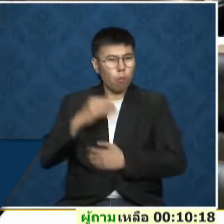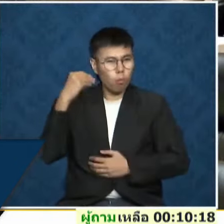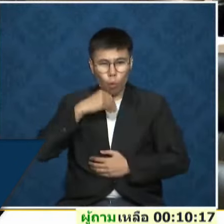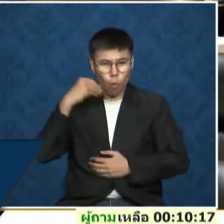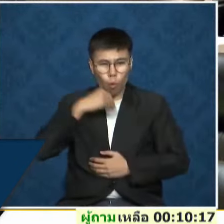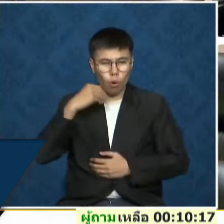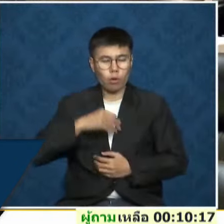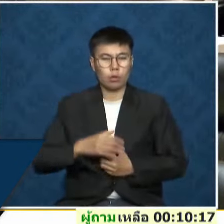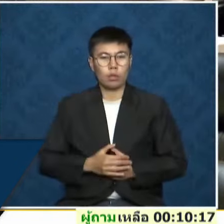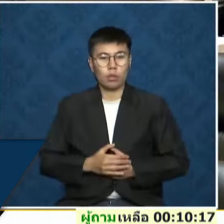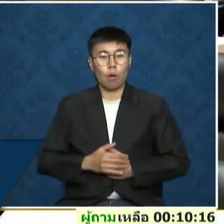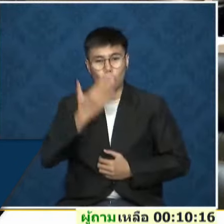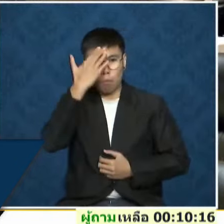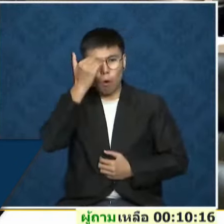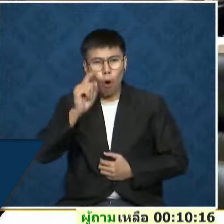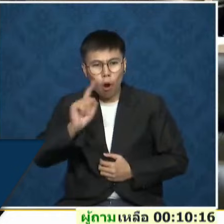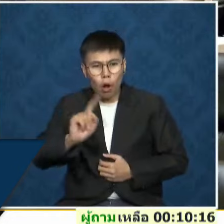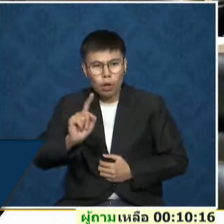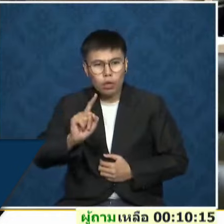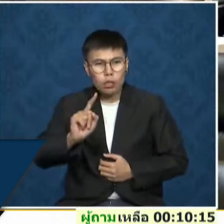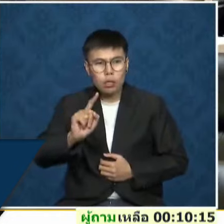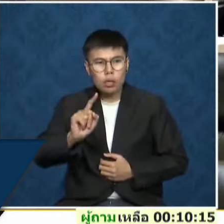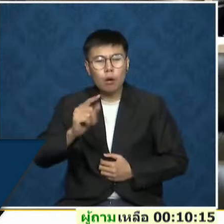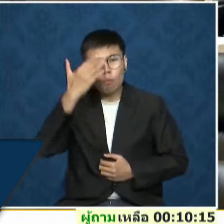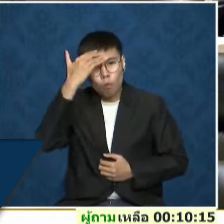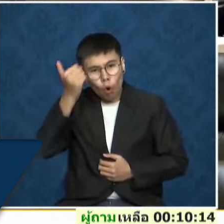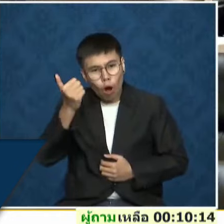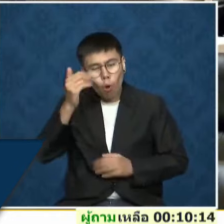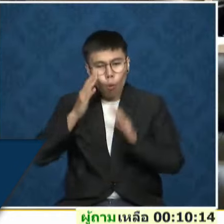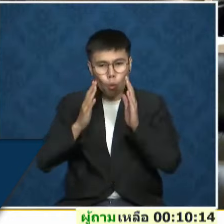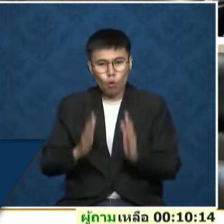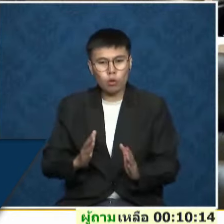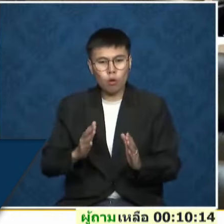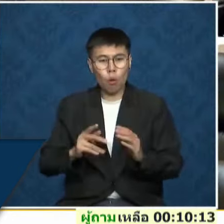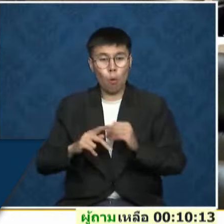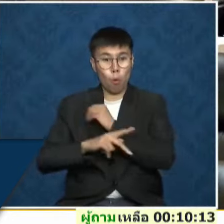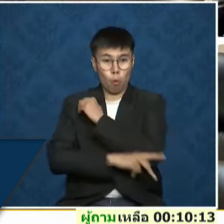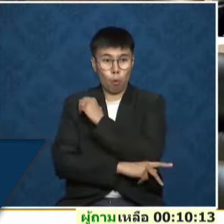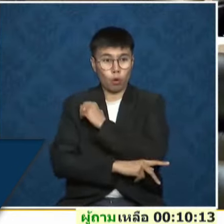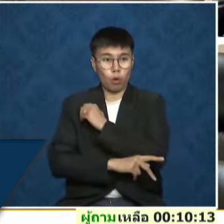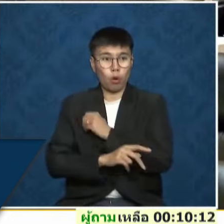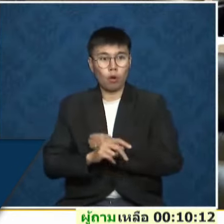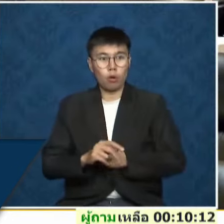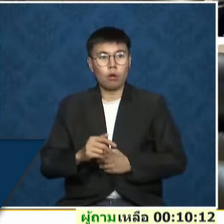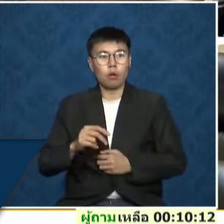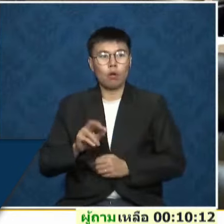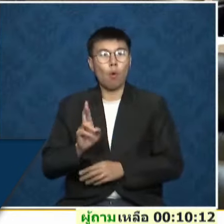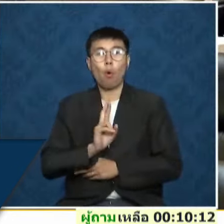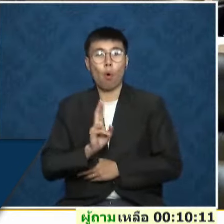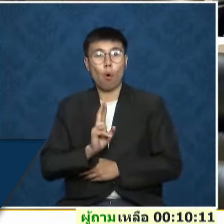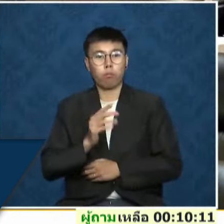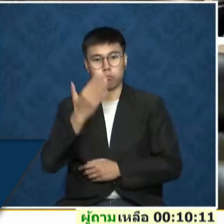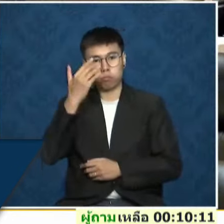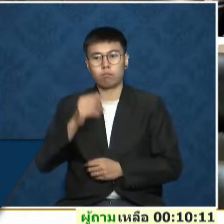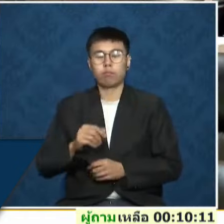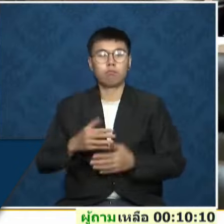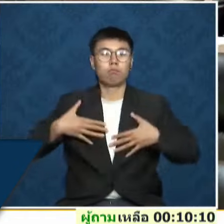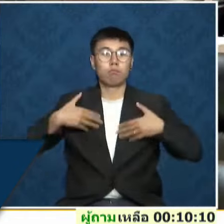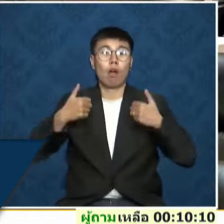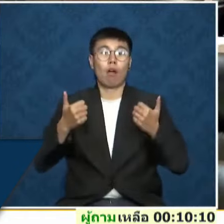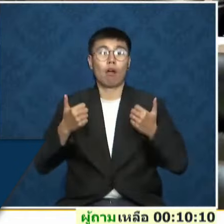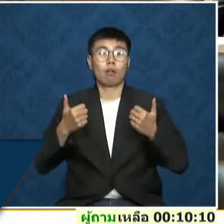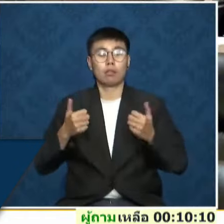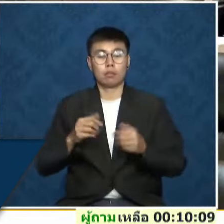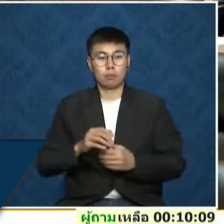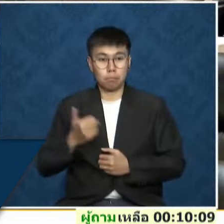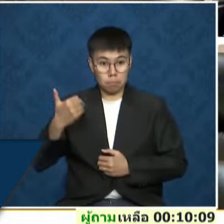กวันเพราะอะไรล่ะคะก็เพราะว่าคนที่ทุจริตรอดแทบทุกกรณีค่ะแสดงให้เห็นถึ